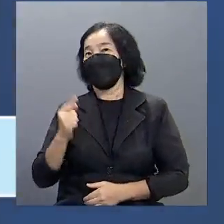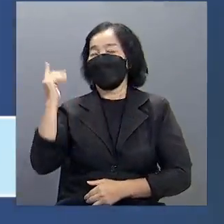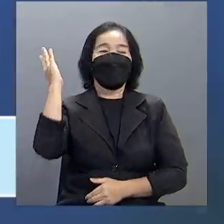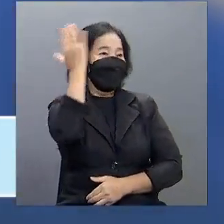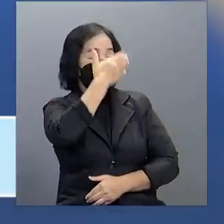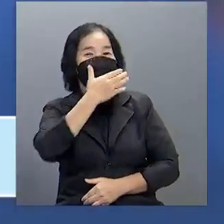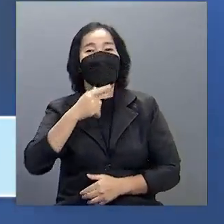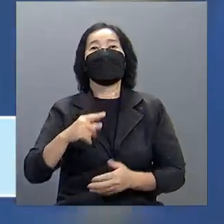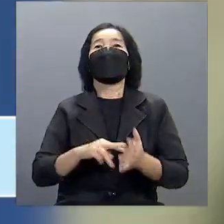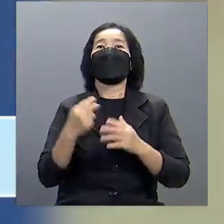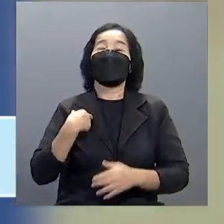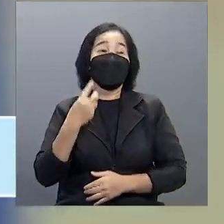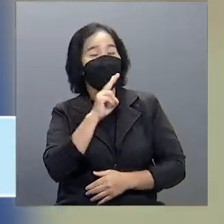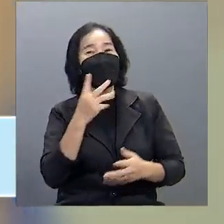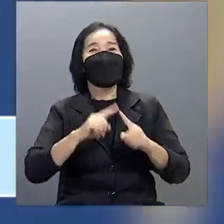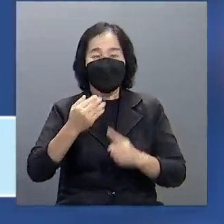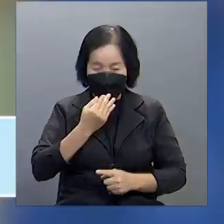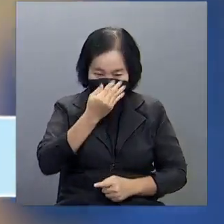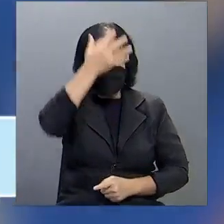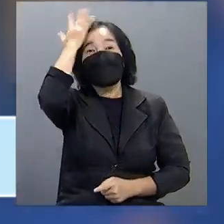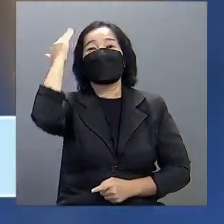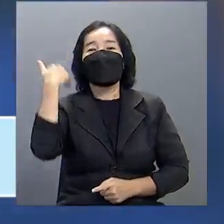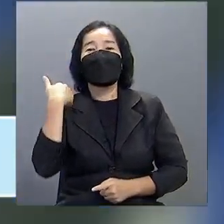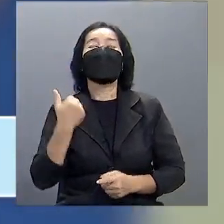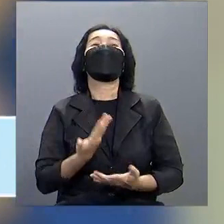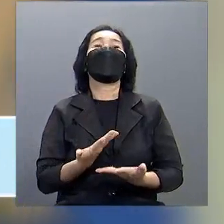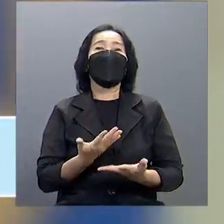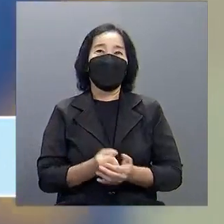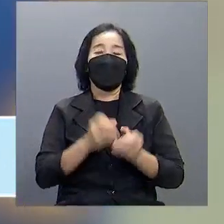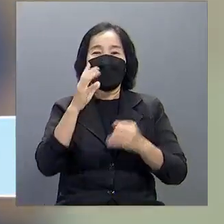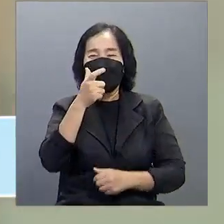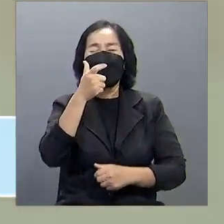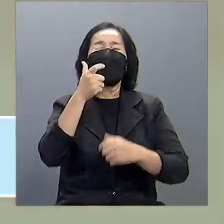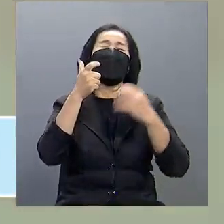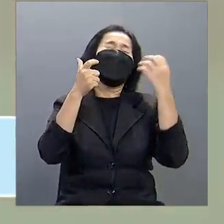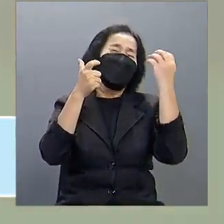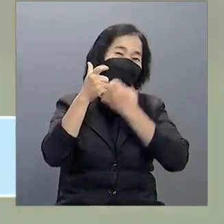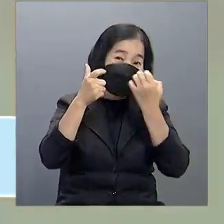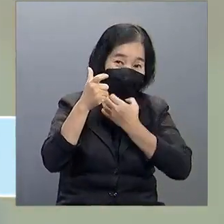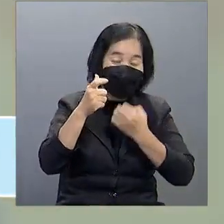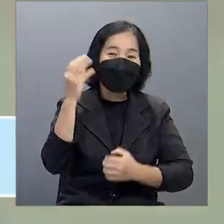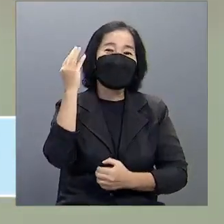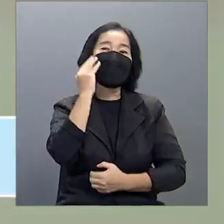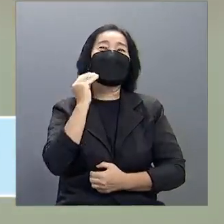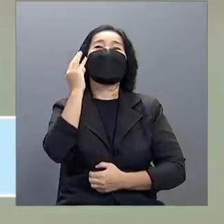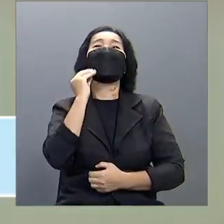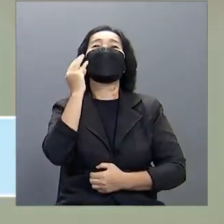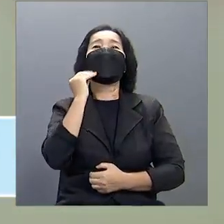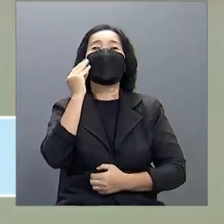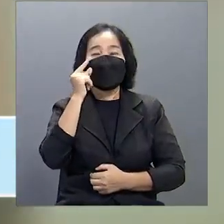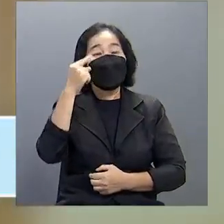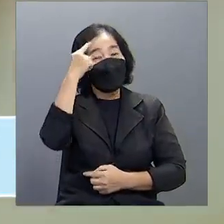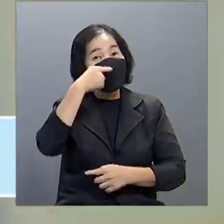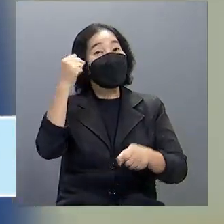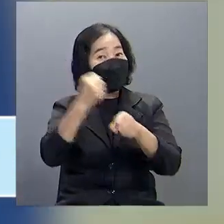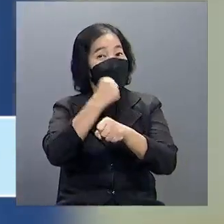นิ้วบ้างเสยผมให้ดูด้วยอีกหนึ่งค่ะทางครูหนึ่งเห็นแบบนี้รู้สึกว่าน่ารักดีเพราะว่าดูท่าแล้วจะตั้งใจฝึกซ้อมไม่ใช่น้อยไม่แน่